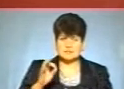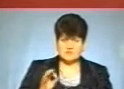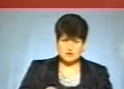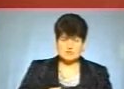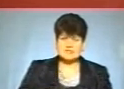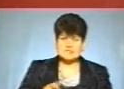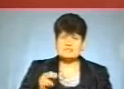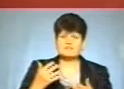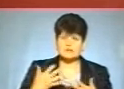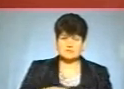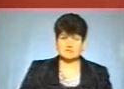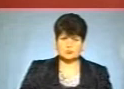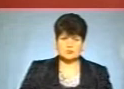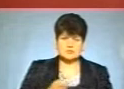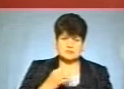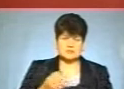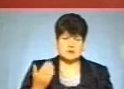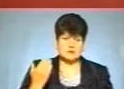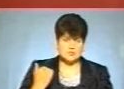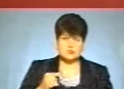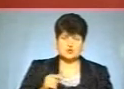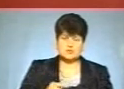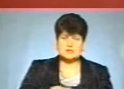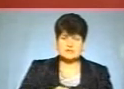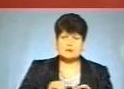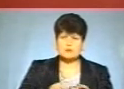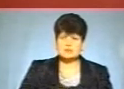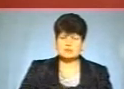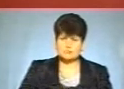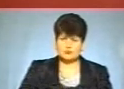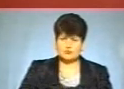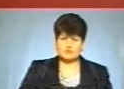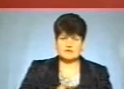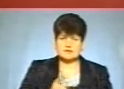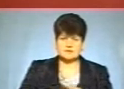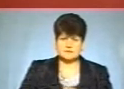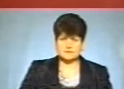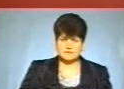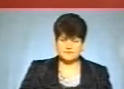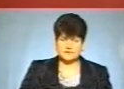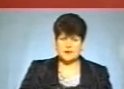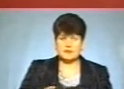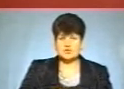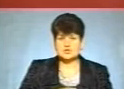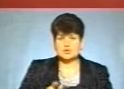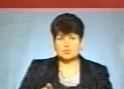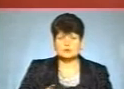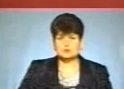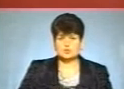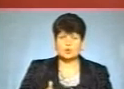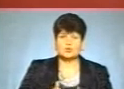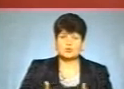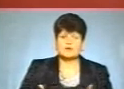ця цифра звучала раніше. Чи тоді цей процес був недовершений, незавершений, але чи люди були готові, тобто, яке